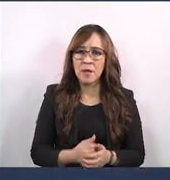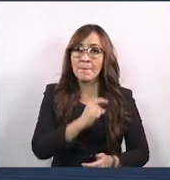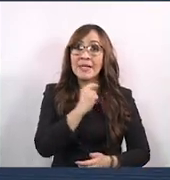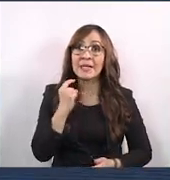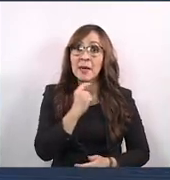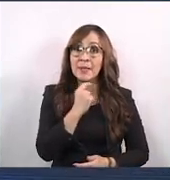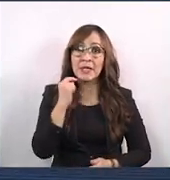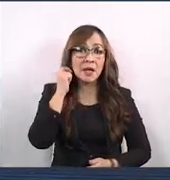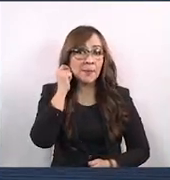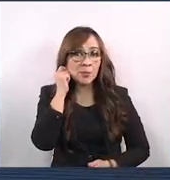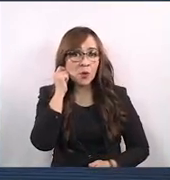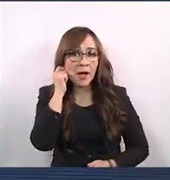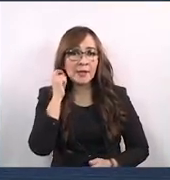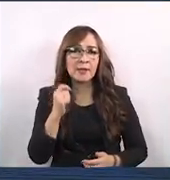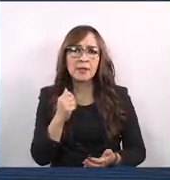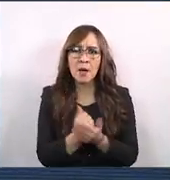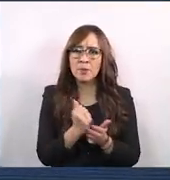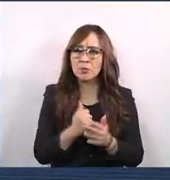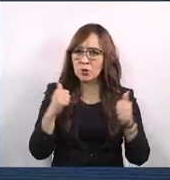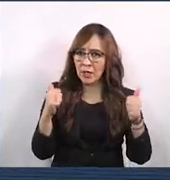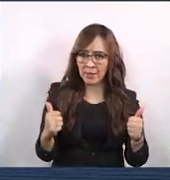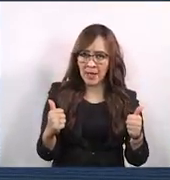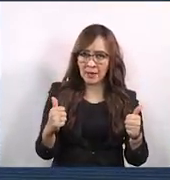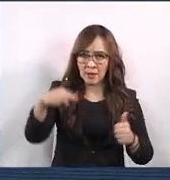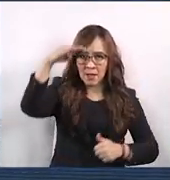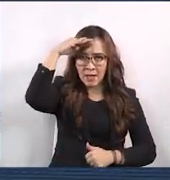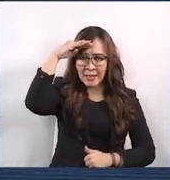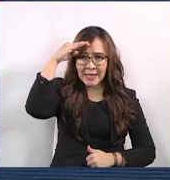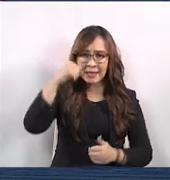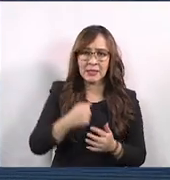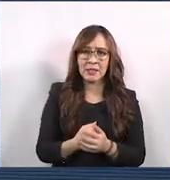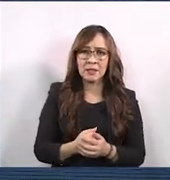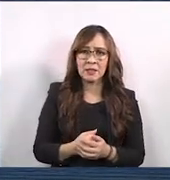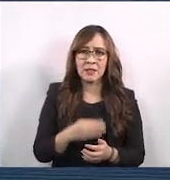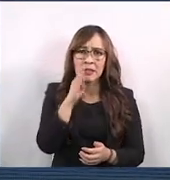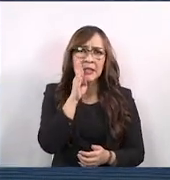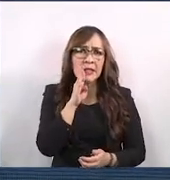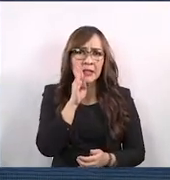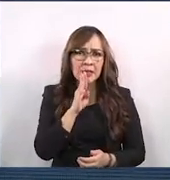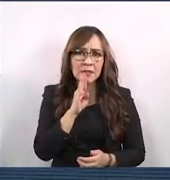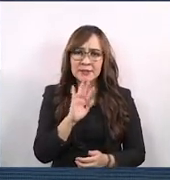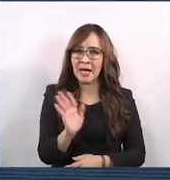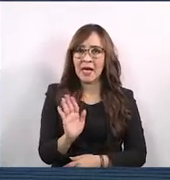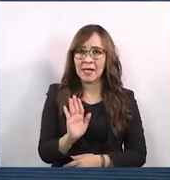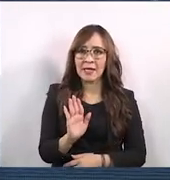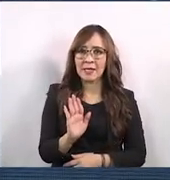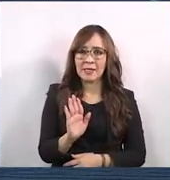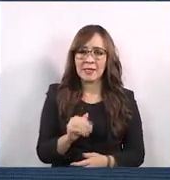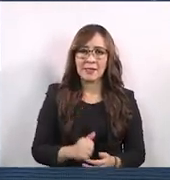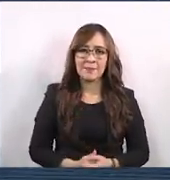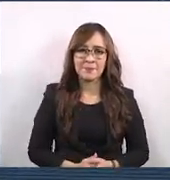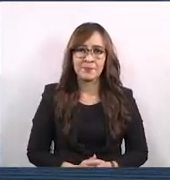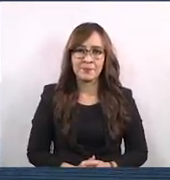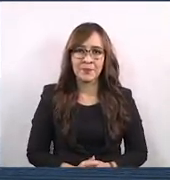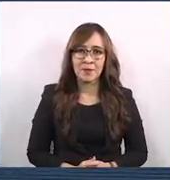luar biasa Hai laki-laki jangan iri Hai hari ini jamannya Hai tua